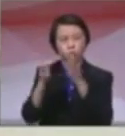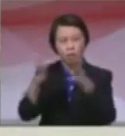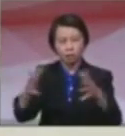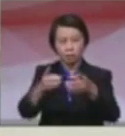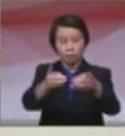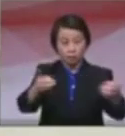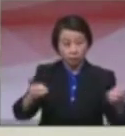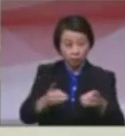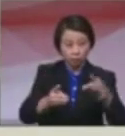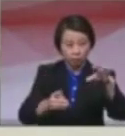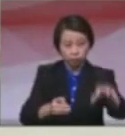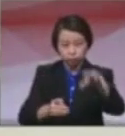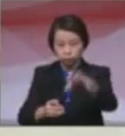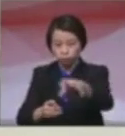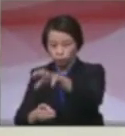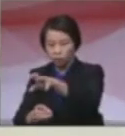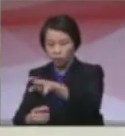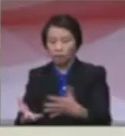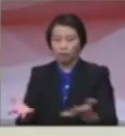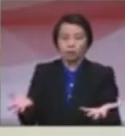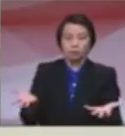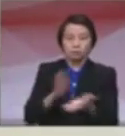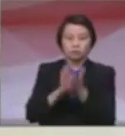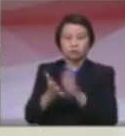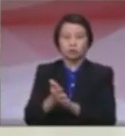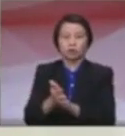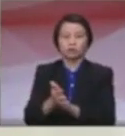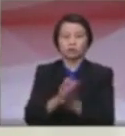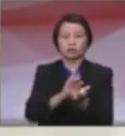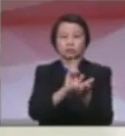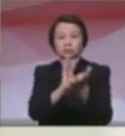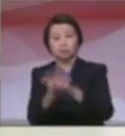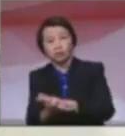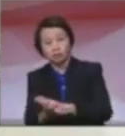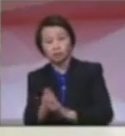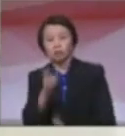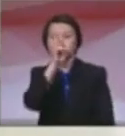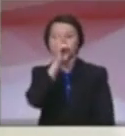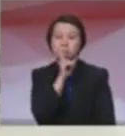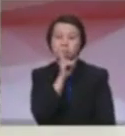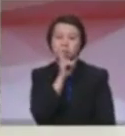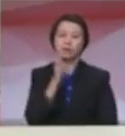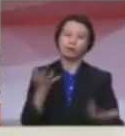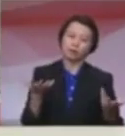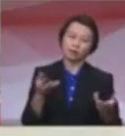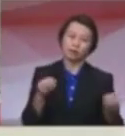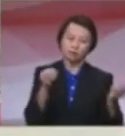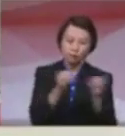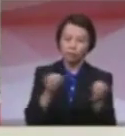telah pun menjadi zon merah ataupun red zone.